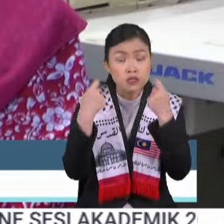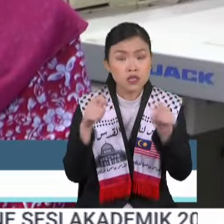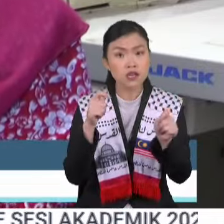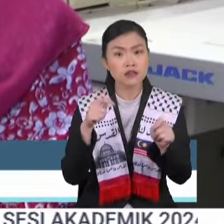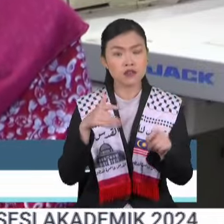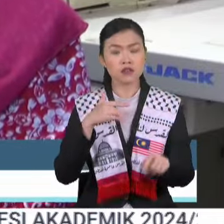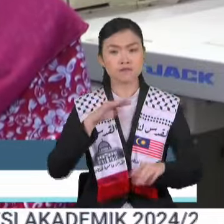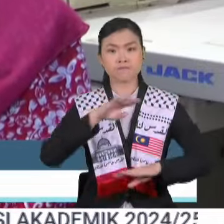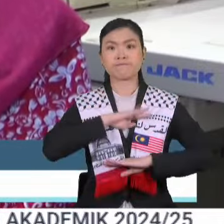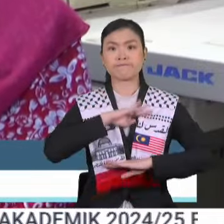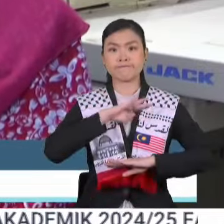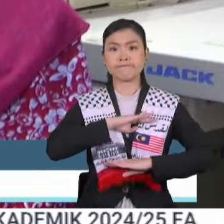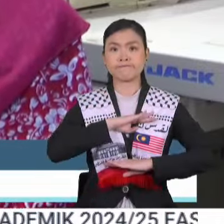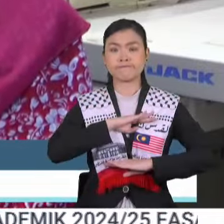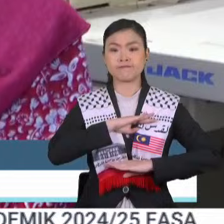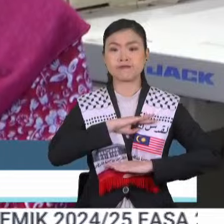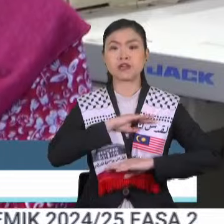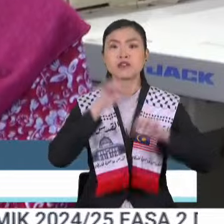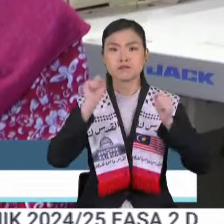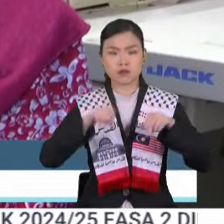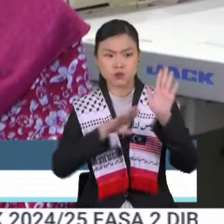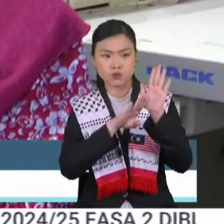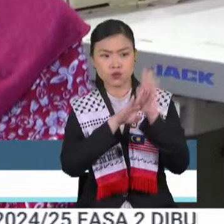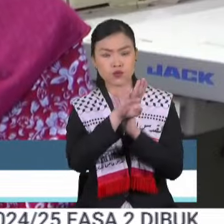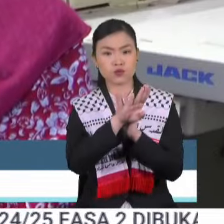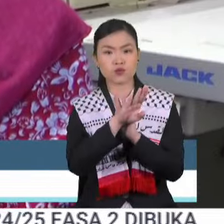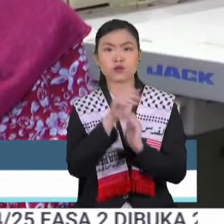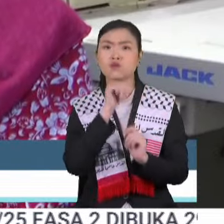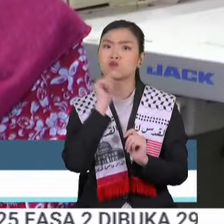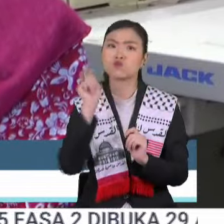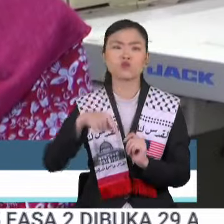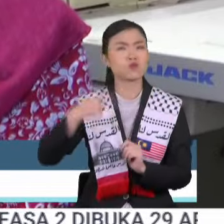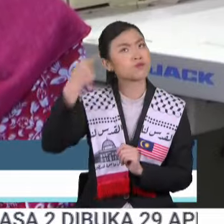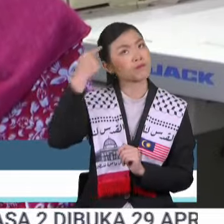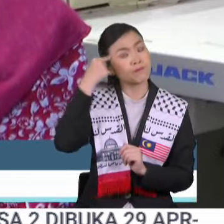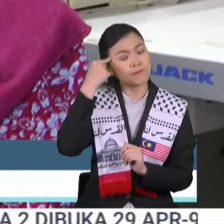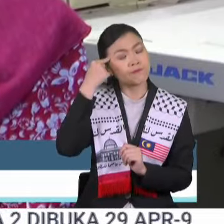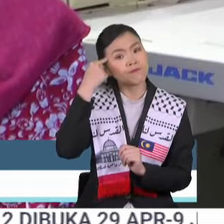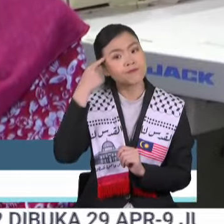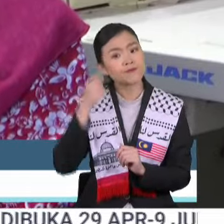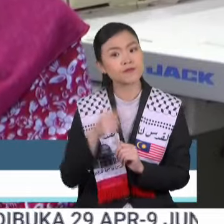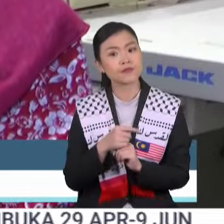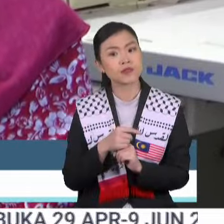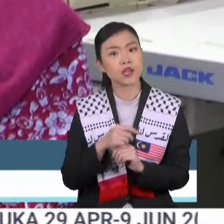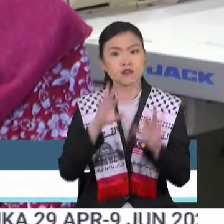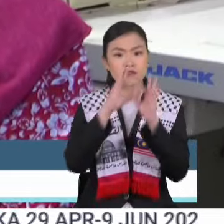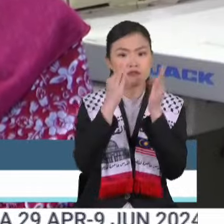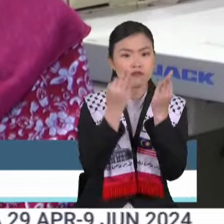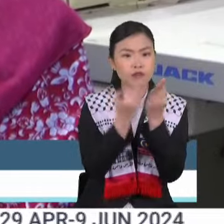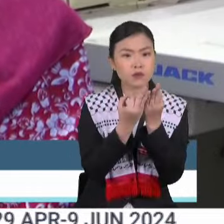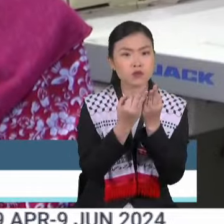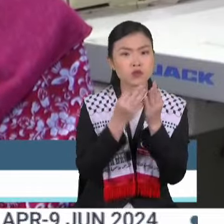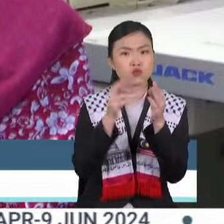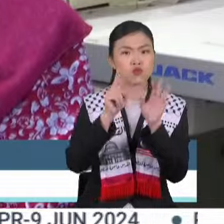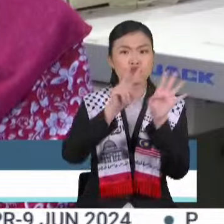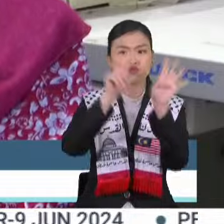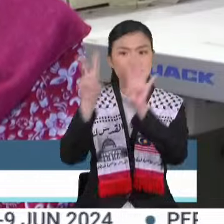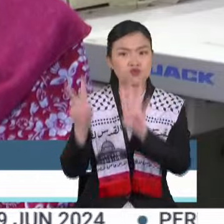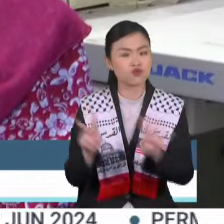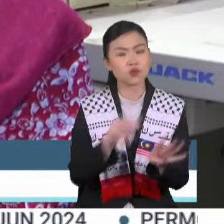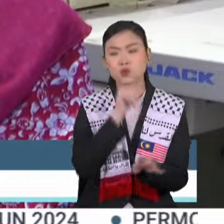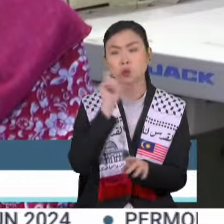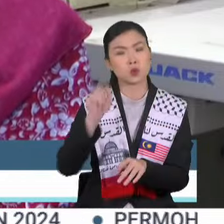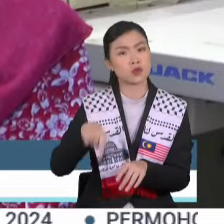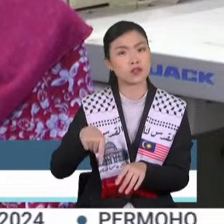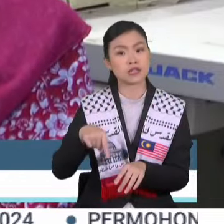Jadi dari situ kita dah boleh maju. Kita tak perlulah nak fikir keluarga 24 jam. Kita kena fikirkan